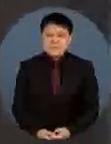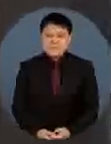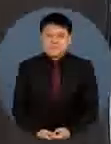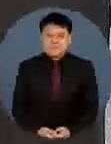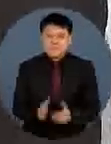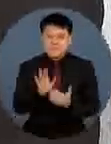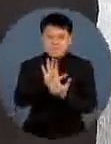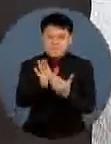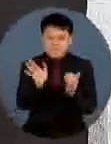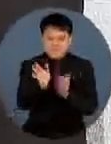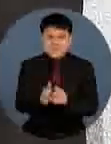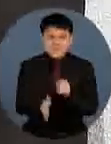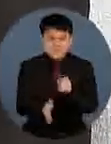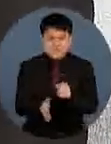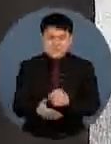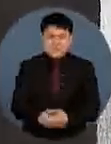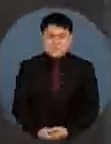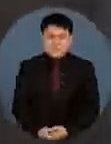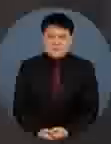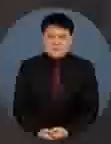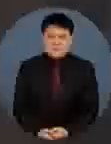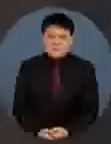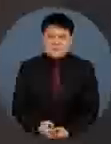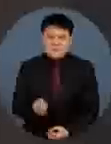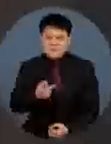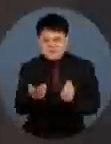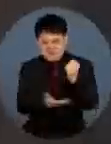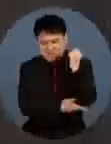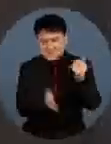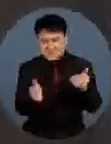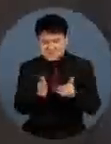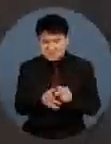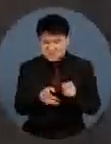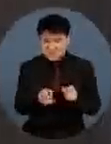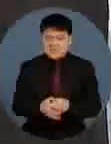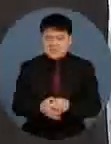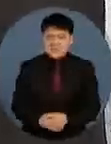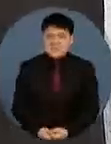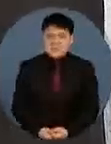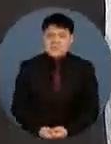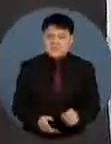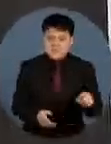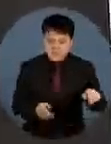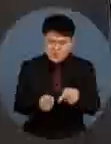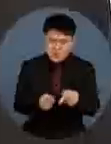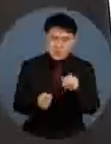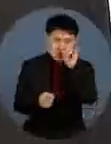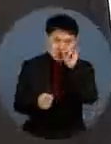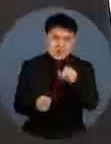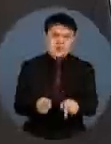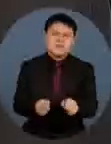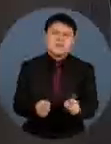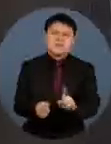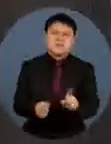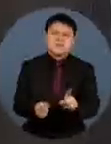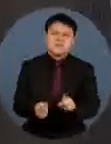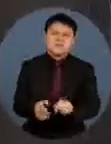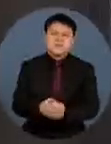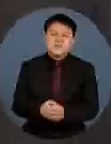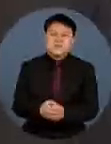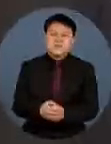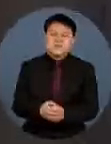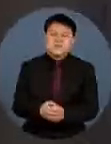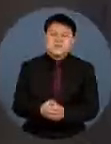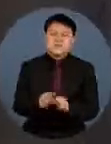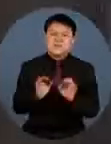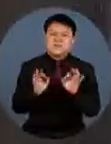네. 이걸 막고 여기 막아서 뿌리를 끊었습니다. 이때 한번 보시겠습니다. 붙였는데요. 이거는 일단 늘어서 여기를